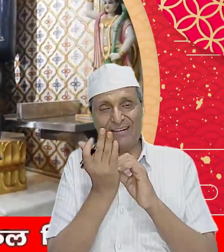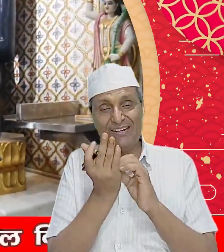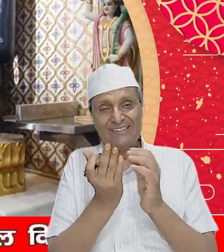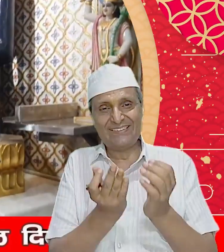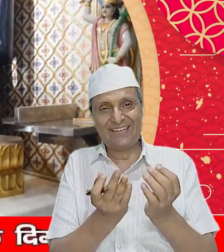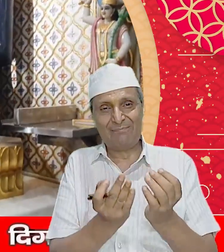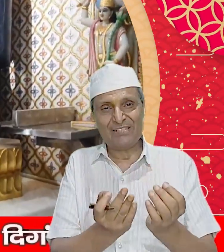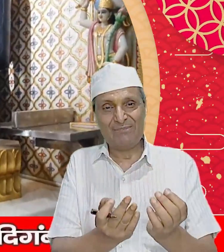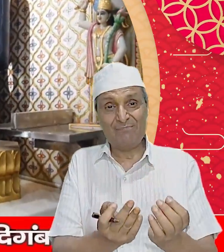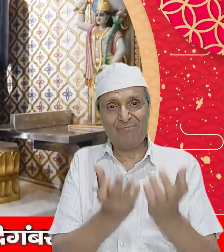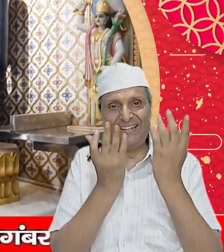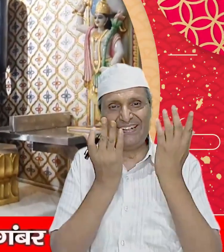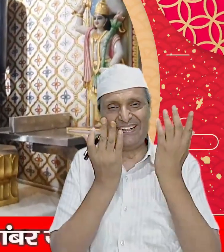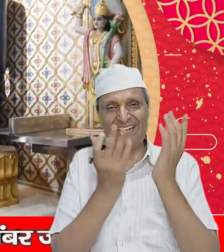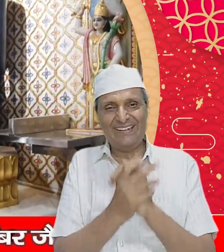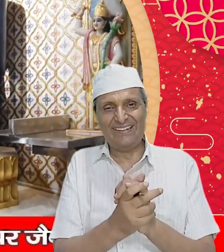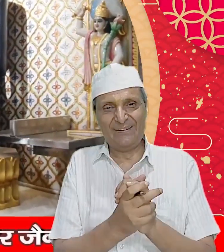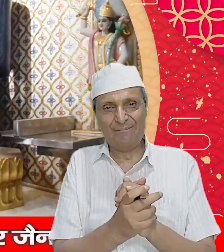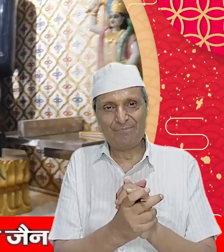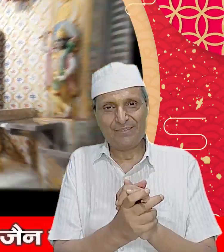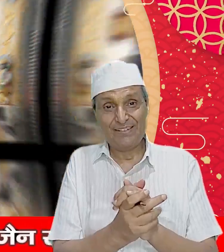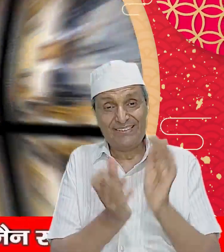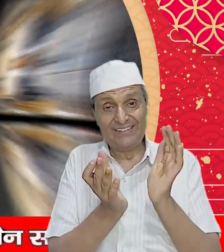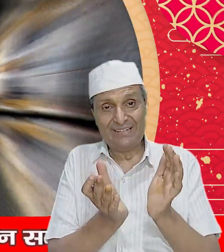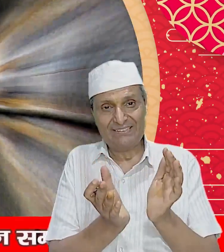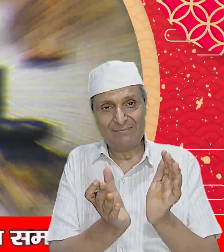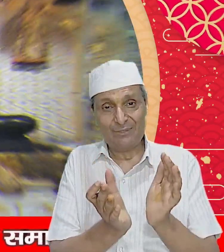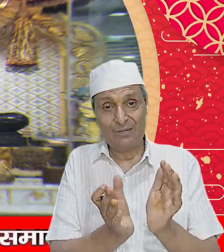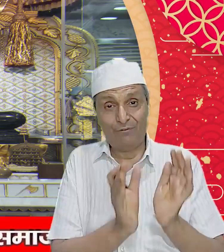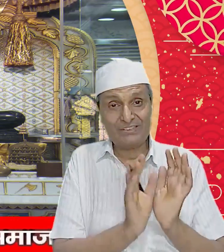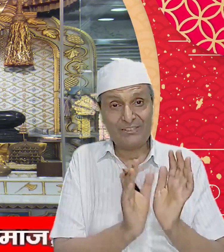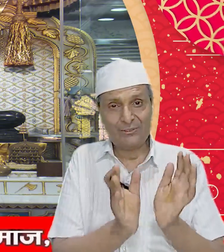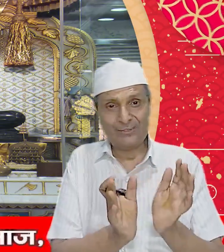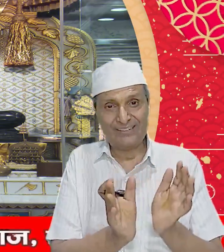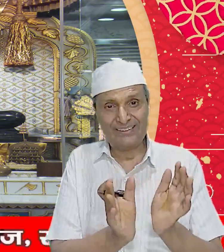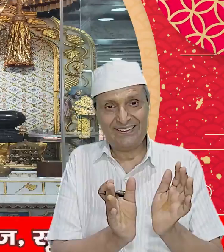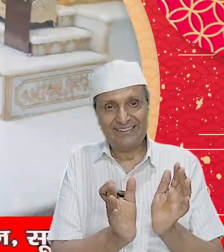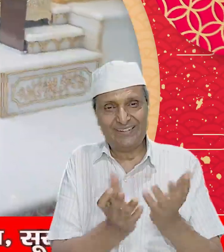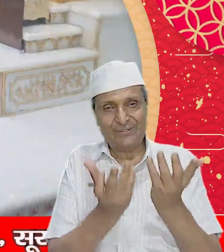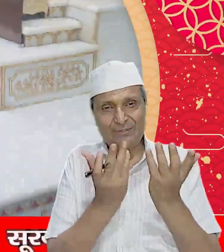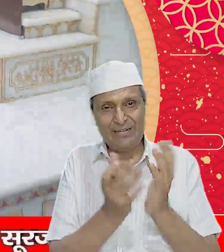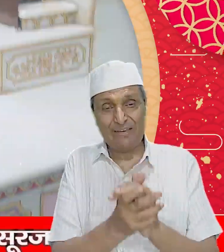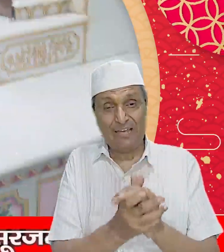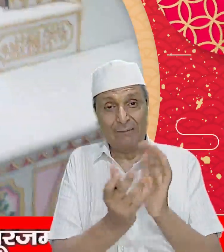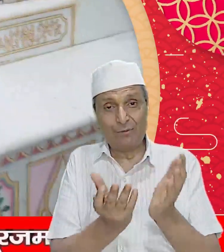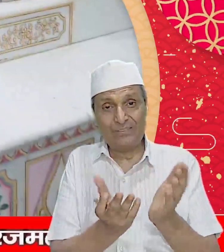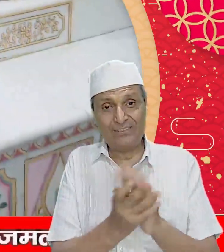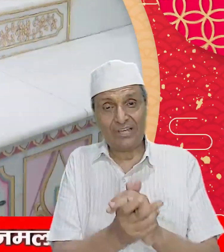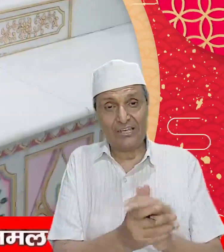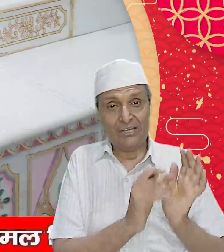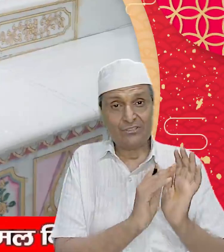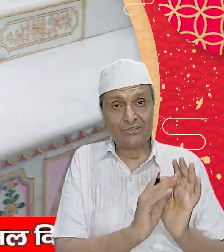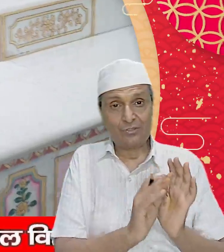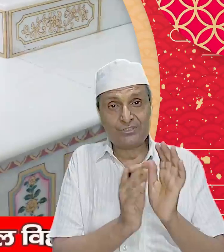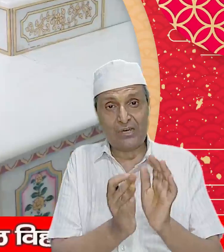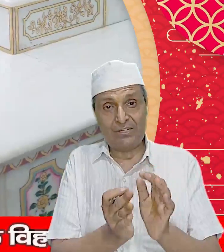और भगवान जैसे आपस में मिल रहे हैं। जानते हैं वैसे हम लोग वर्षा योग करते हैं, ये तो हर को मालूम है, आप लोग भी जानते,